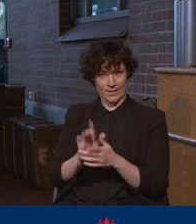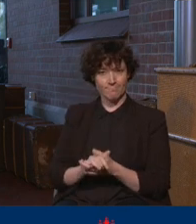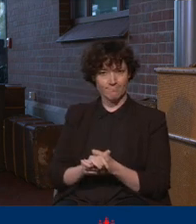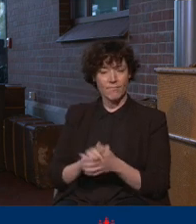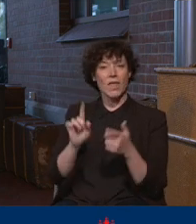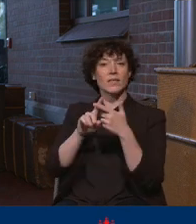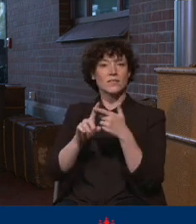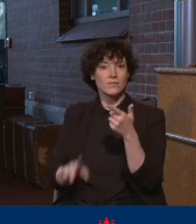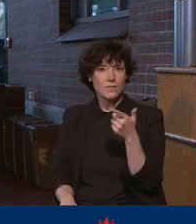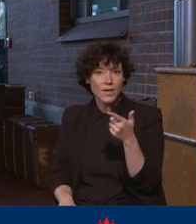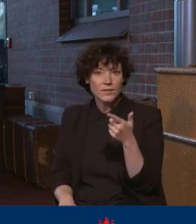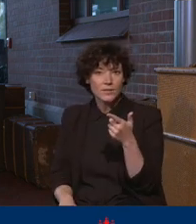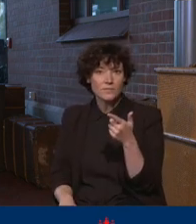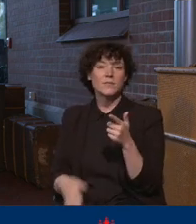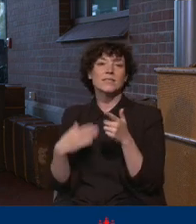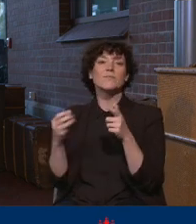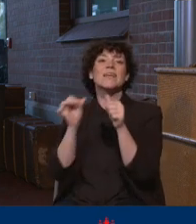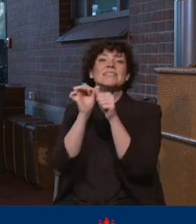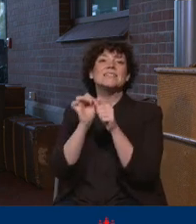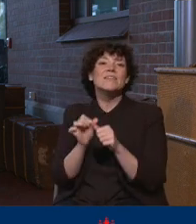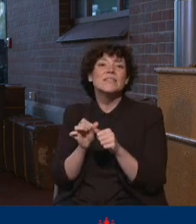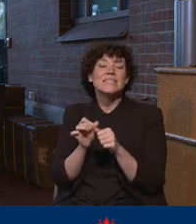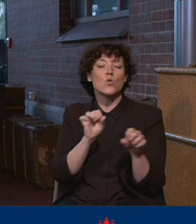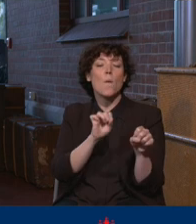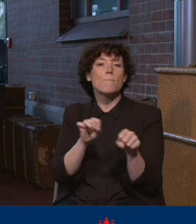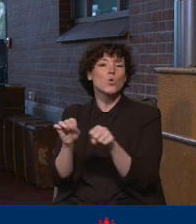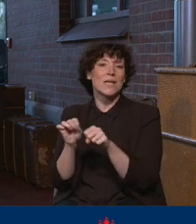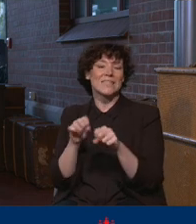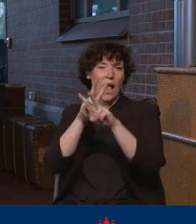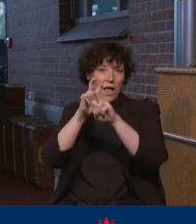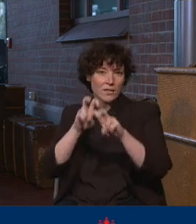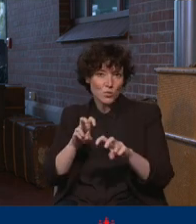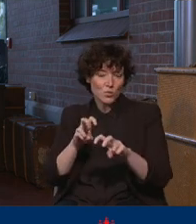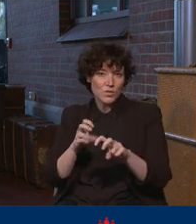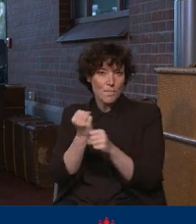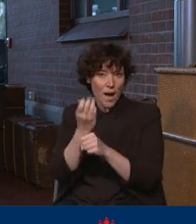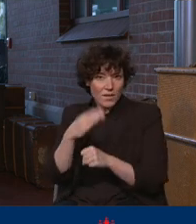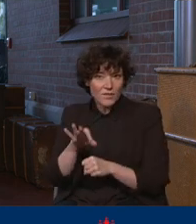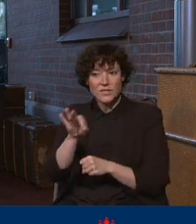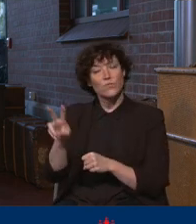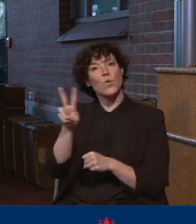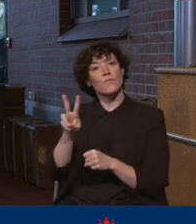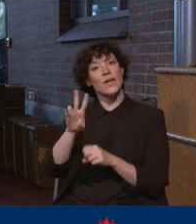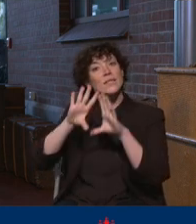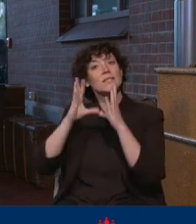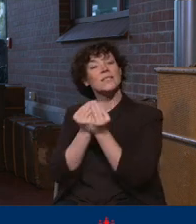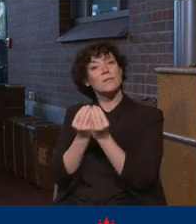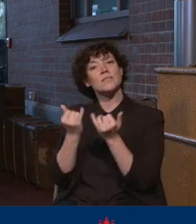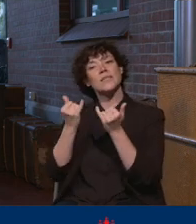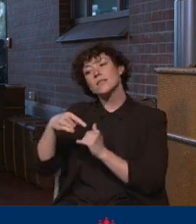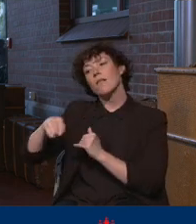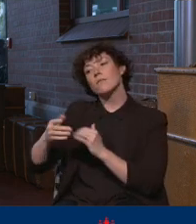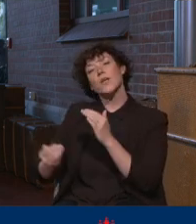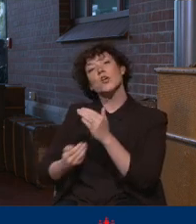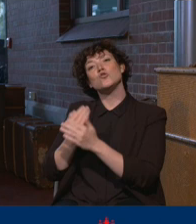eine defizite und potenzialanalyse für die gesamte vettel gemacht wir sind jetzt demnächst im neuen fördergebiet vettel unterwegs beim immer